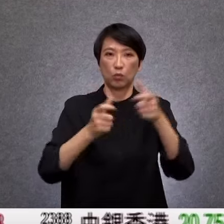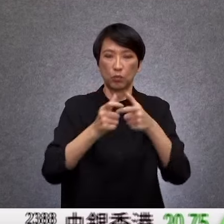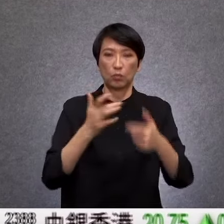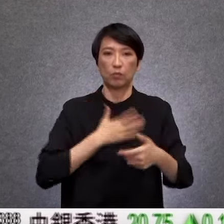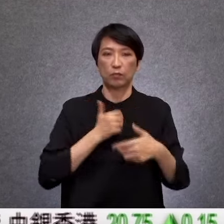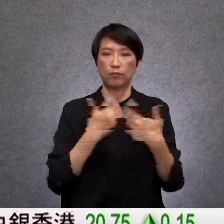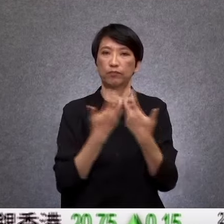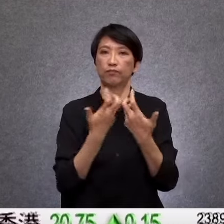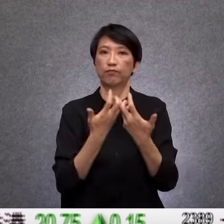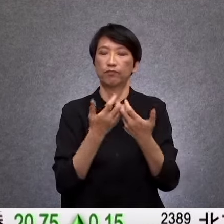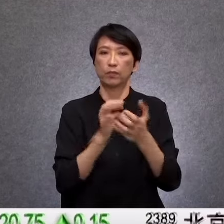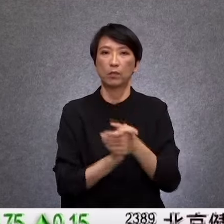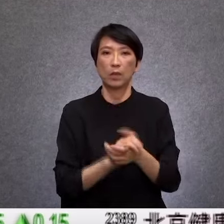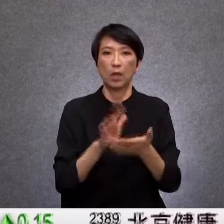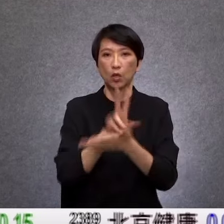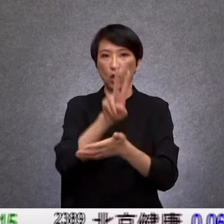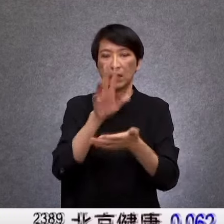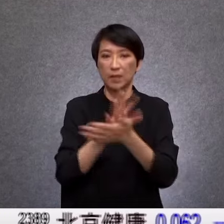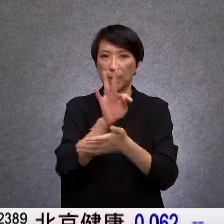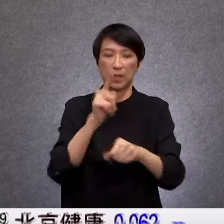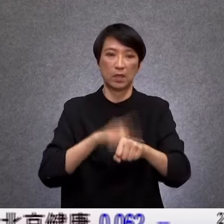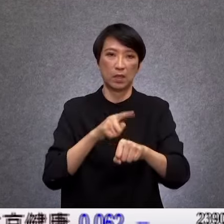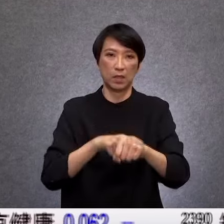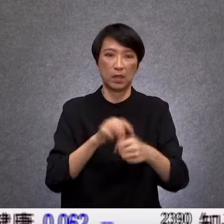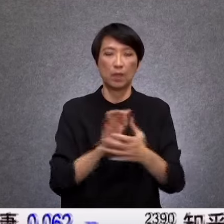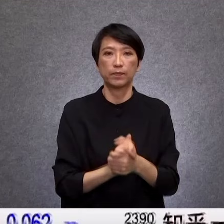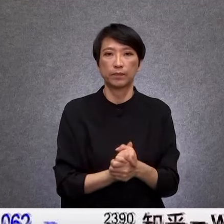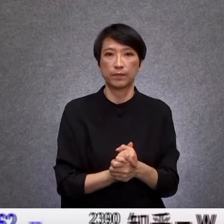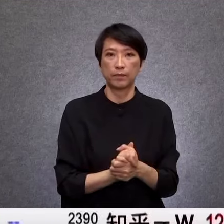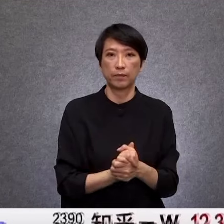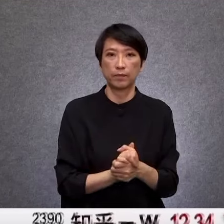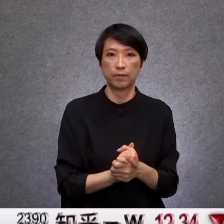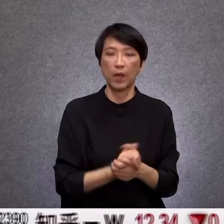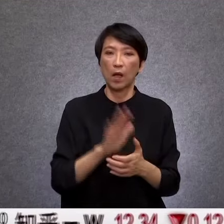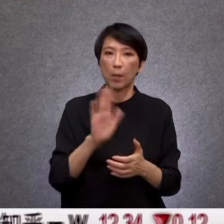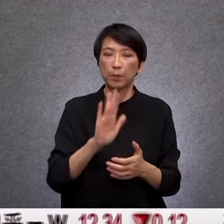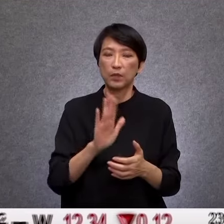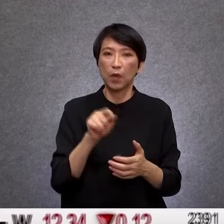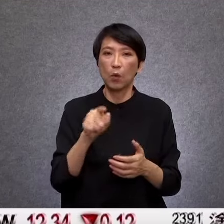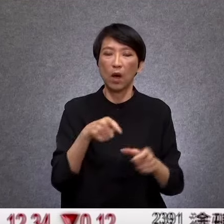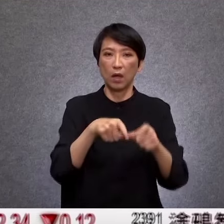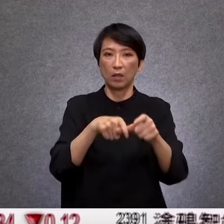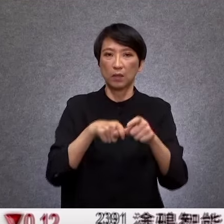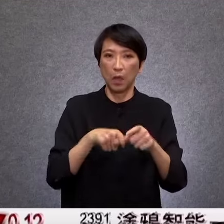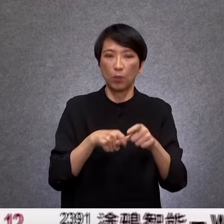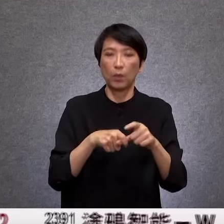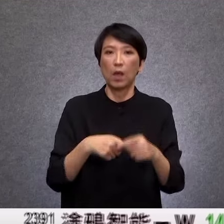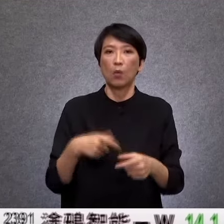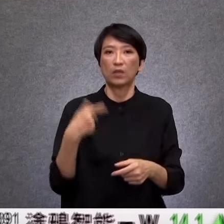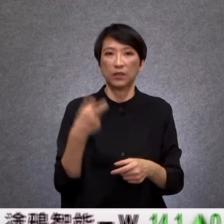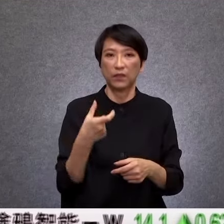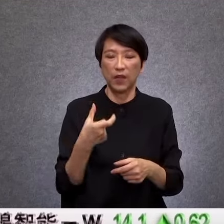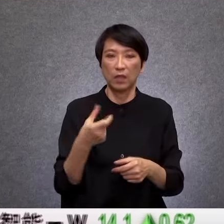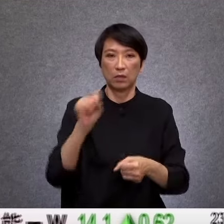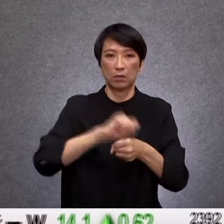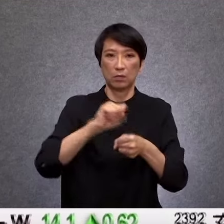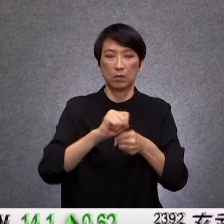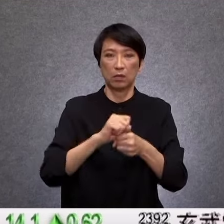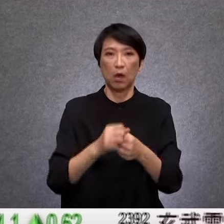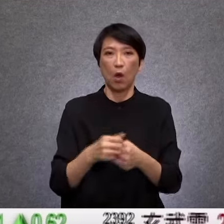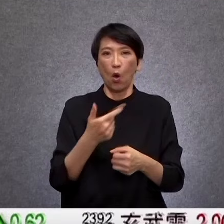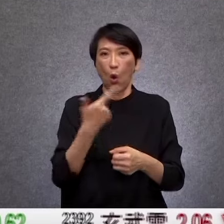咧，我哋就平衡到嗰個預算。而喺個過程裡面，我哋用2-3年時間，咁咧就變咗我哋唔需要喺收